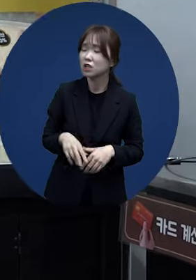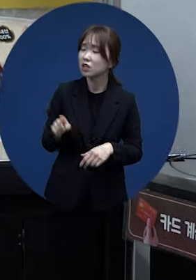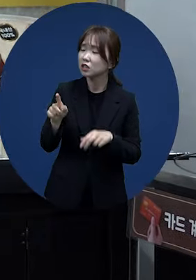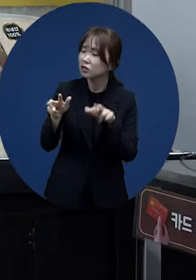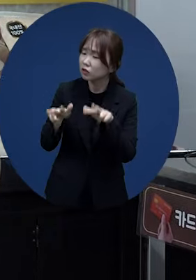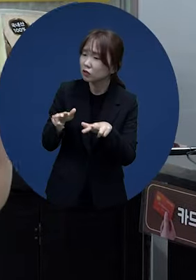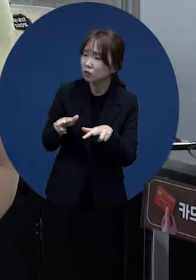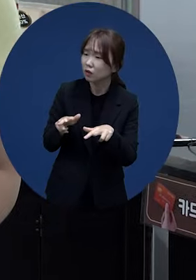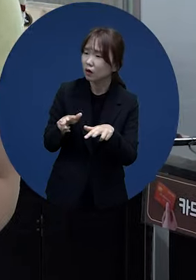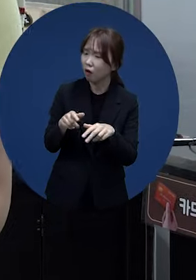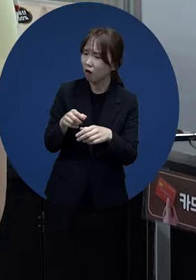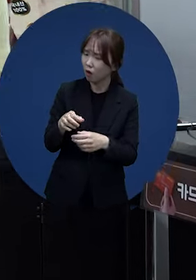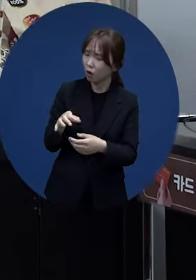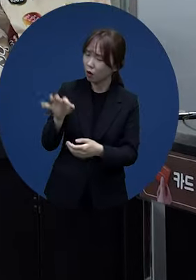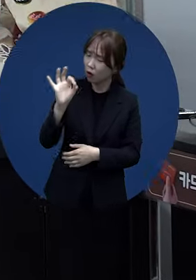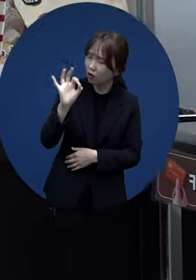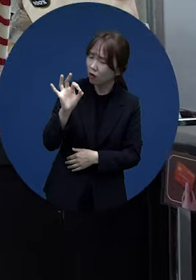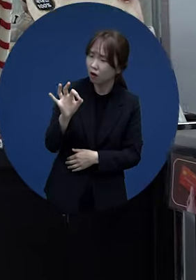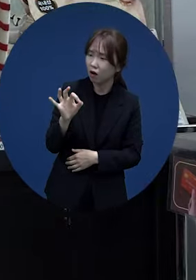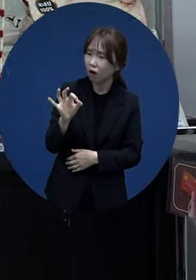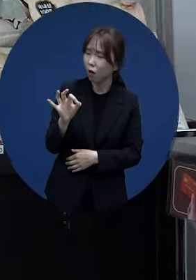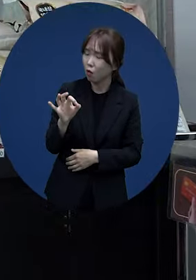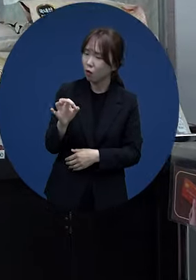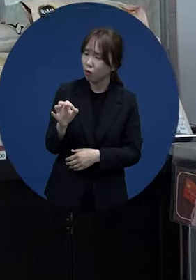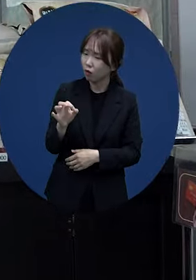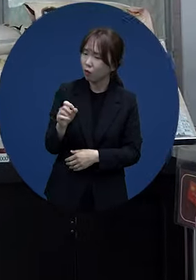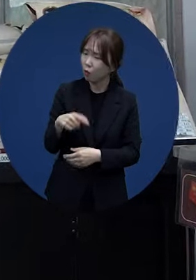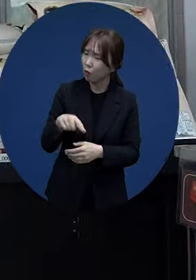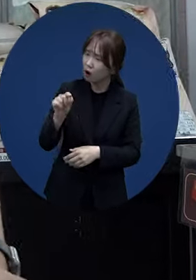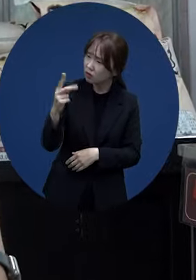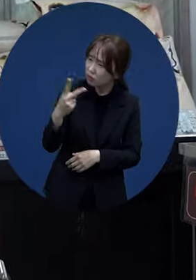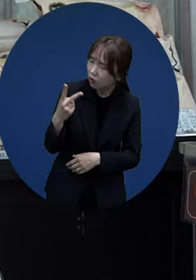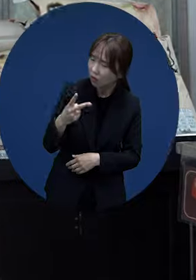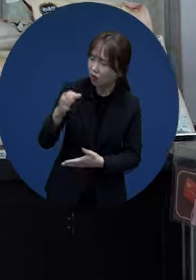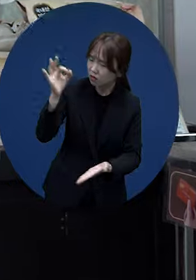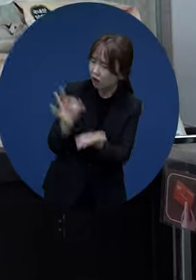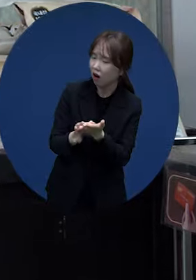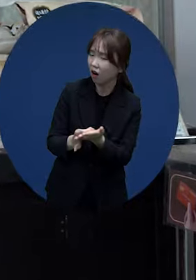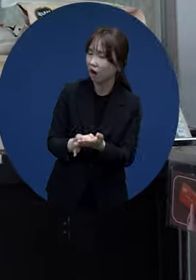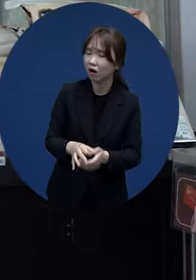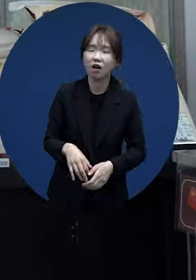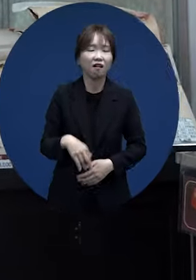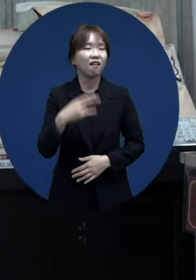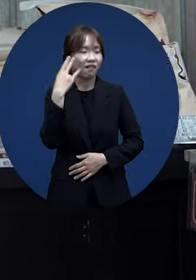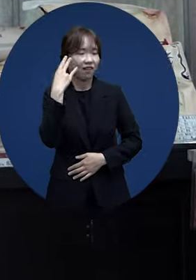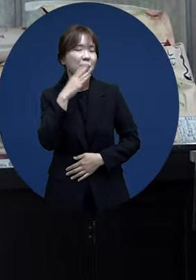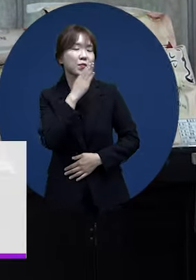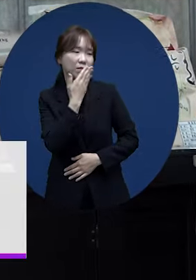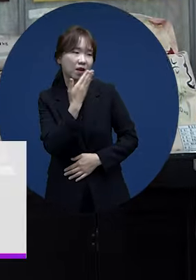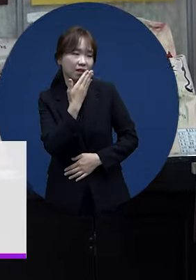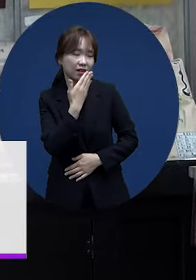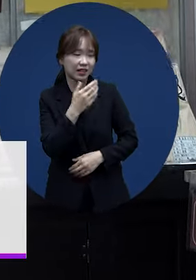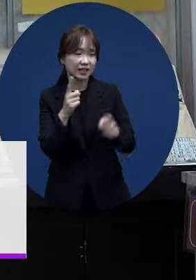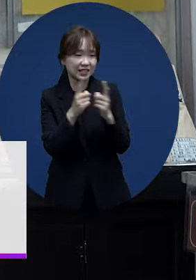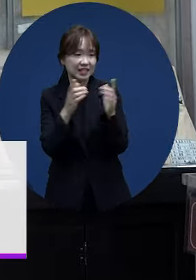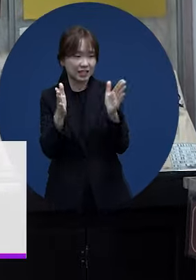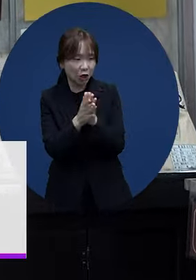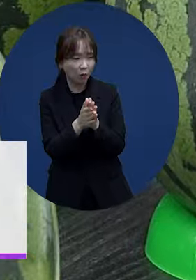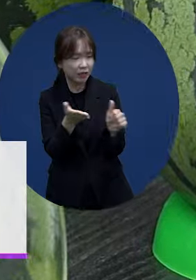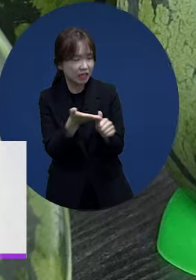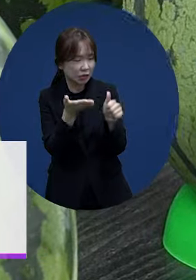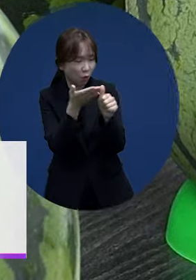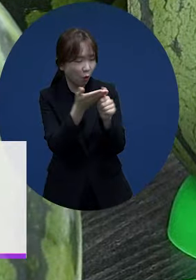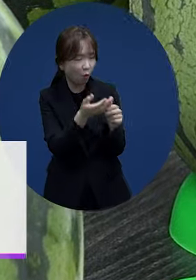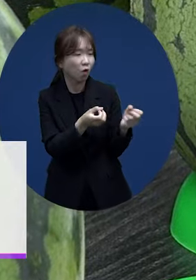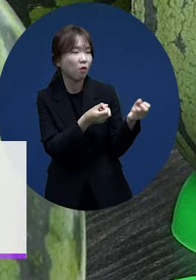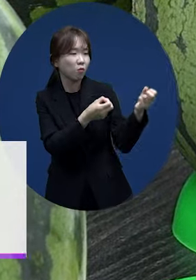좋아하거든요. 근데 지금 언뜻 보니까 가격이 2만원 7kg도 뭐 12,000원대면 살 수가 있네요. 아, 예, 이게 농가분이 직접